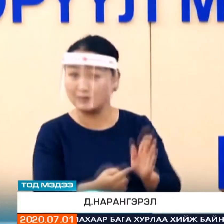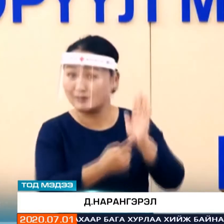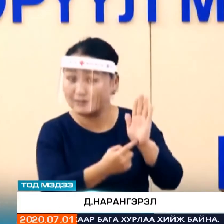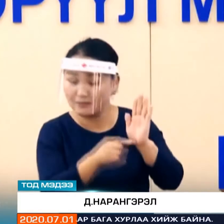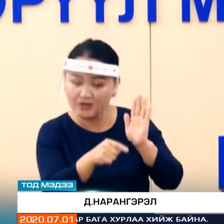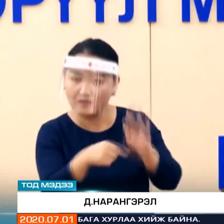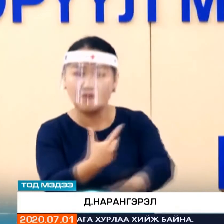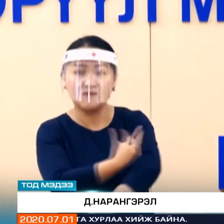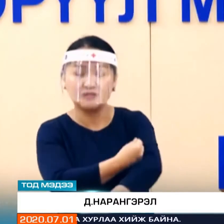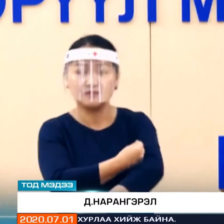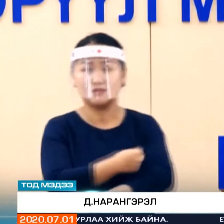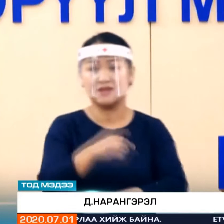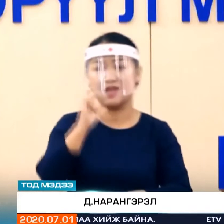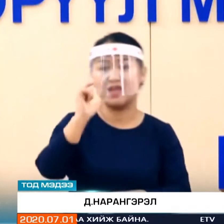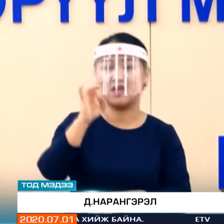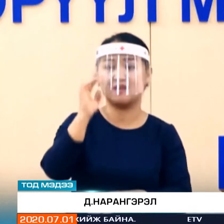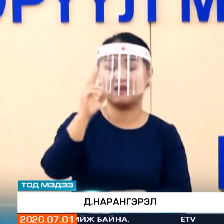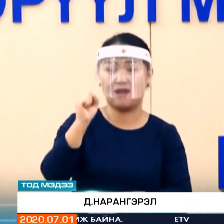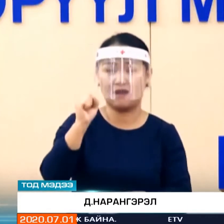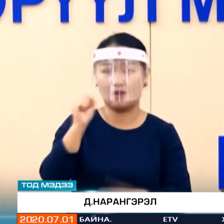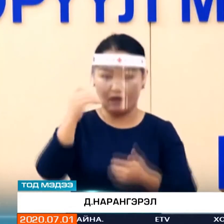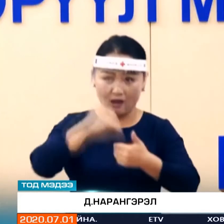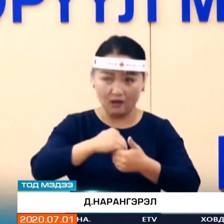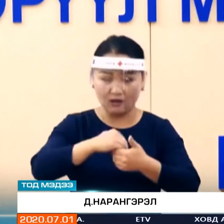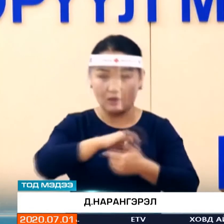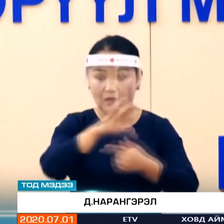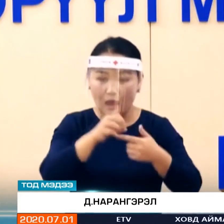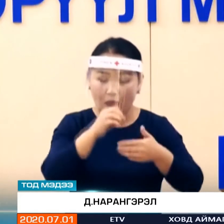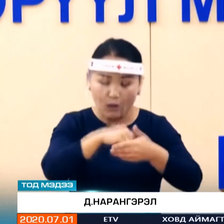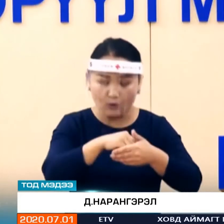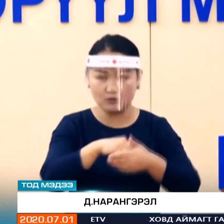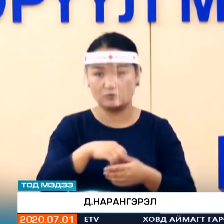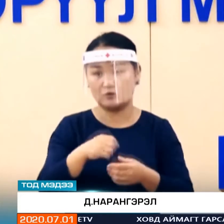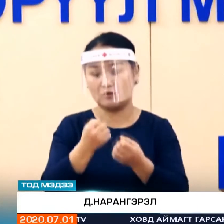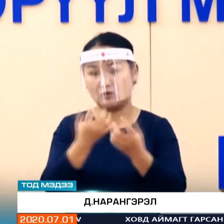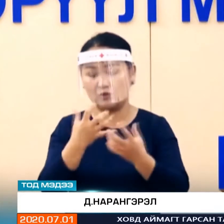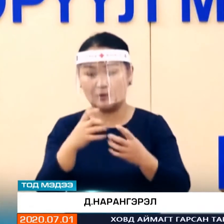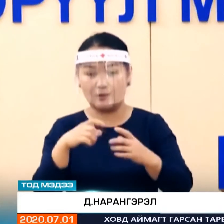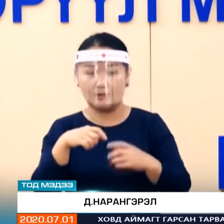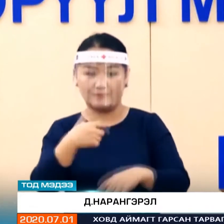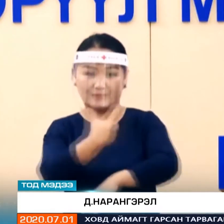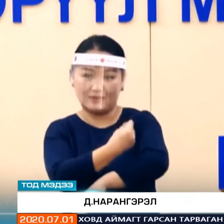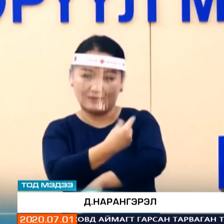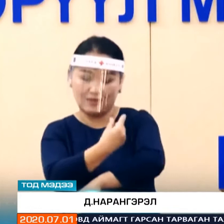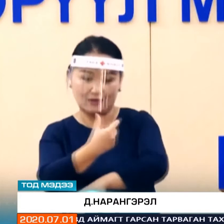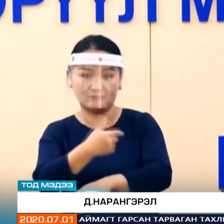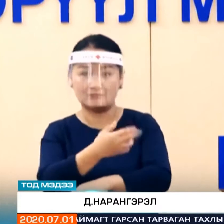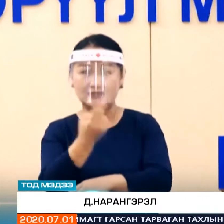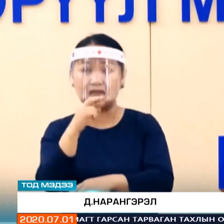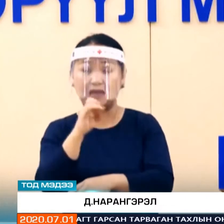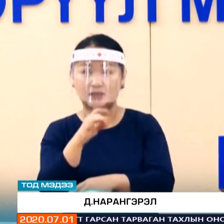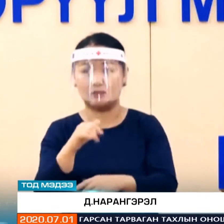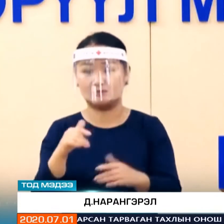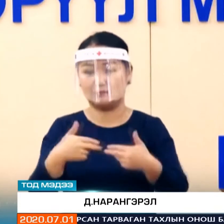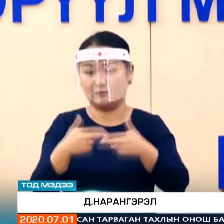бакцин бол, 32-н каагулсан бакцин бүгүүд олиновар олдавнас, дахлаож олднэгүүнтэй, хийхэд, үрдүүнтэй балансүй, ялонгүүүүй таслаганый температурд